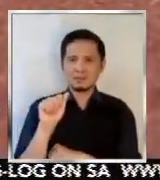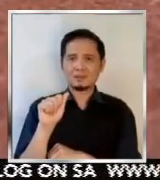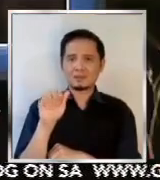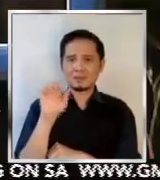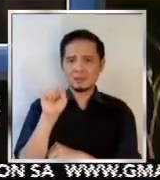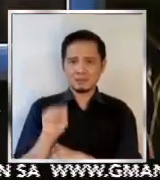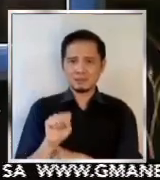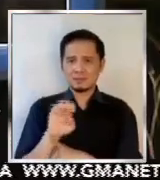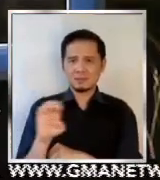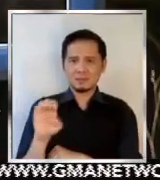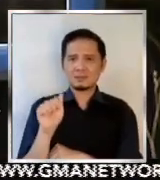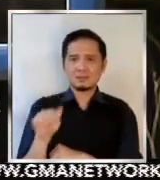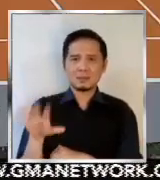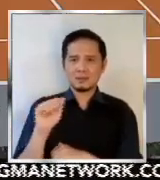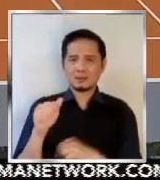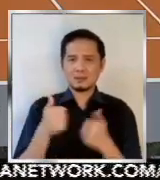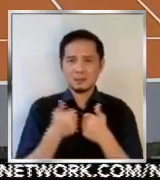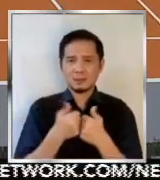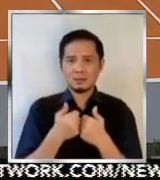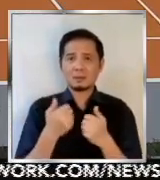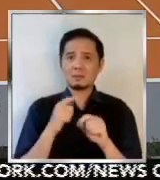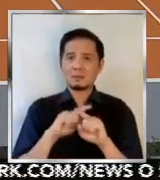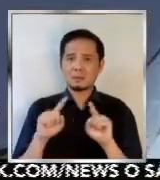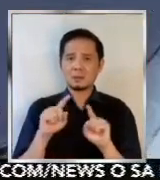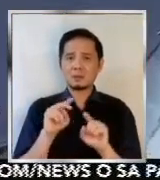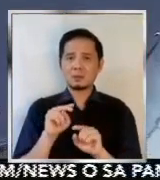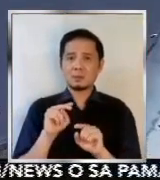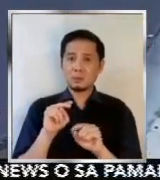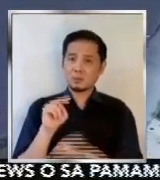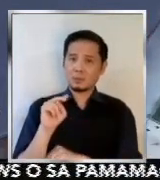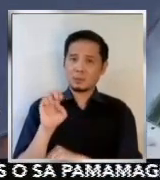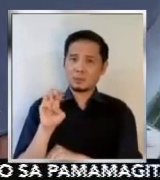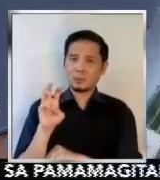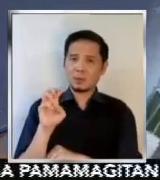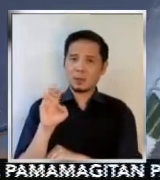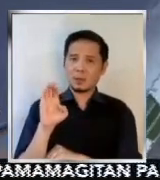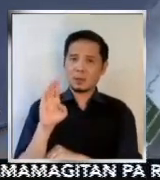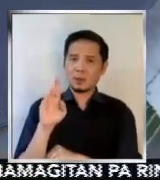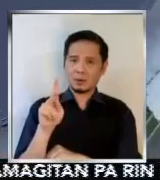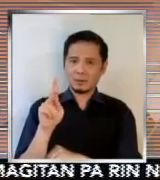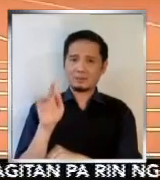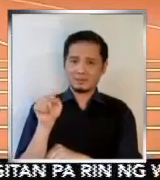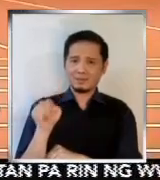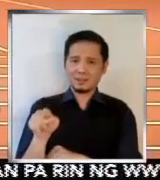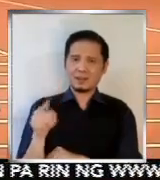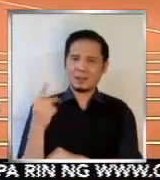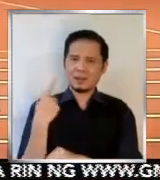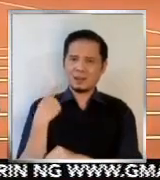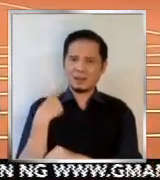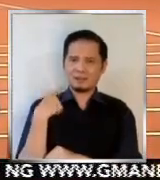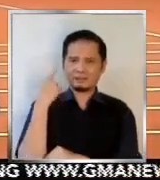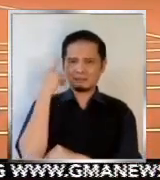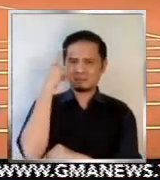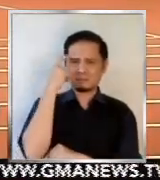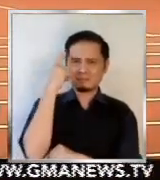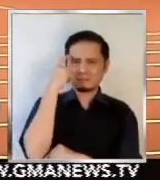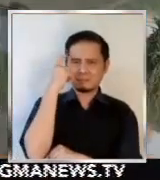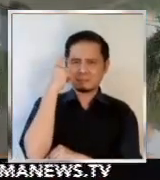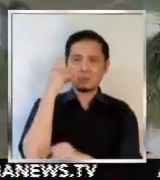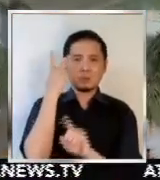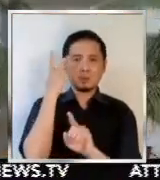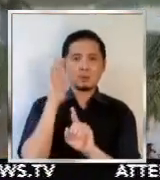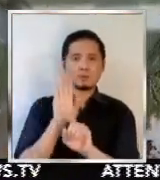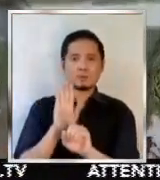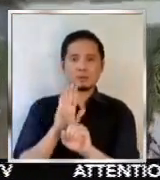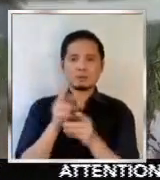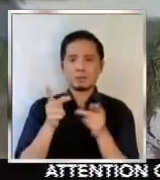Clark City sa Tarlac, sentro na ngayon ng kontrobersya. Kasama sa mga kinukwestiyon ng athletic stadium na bangunahing venue ng mga palaro